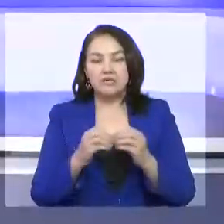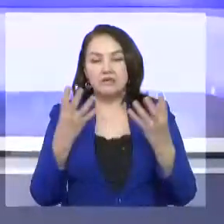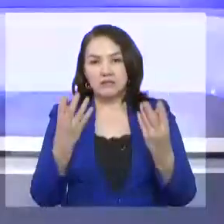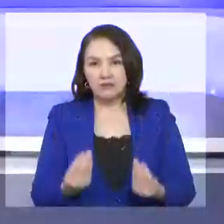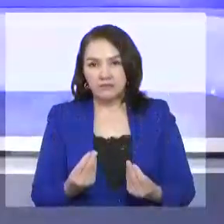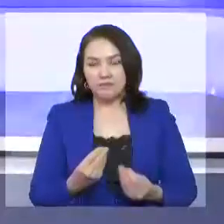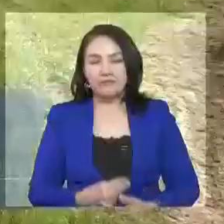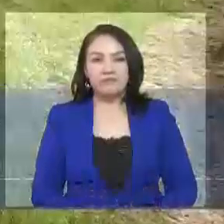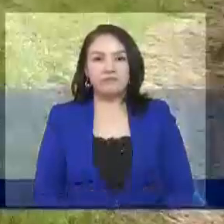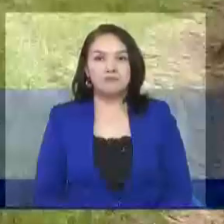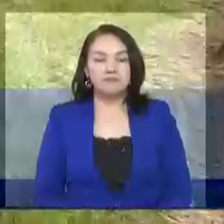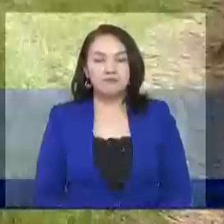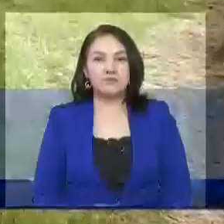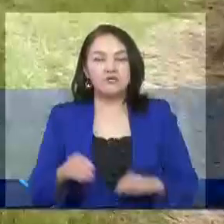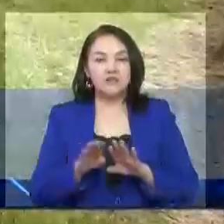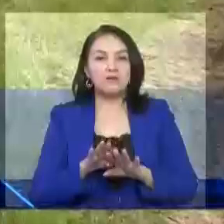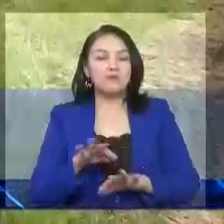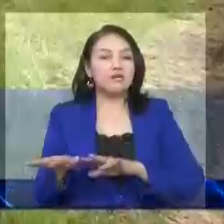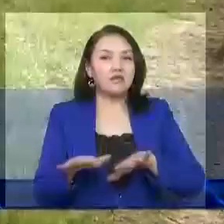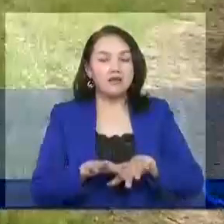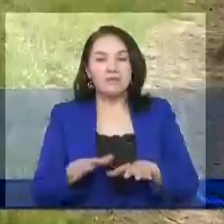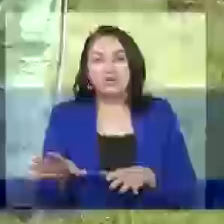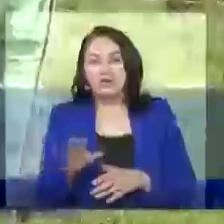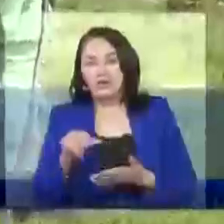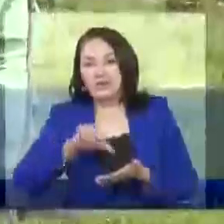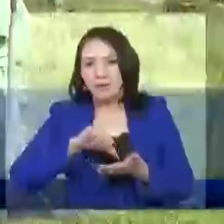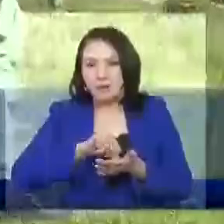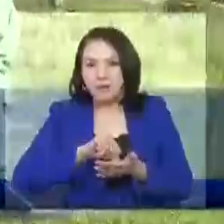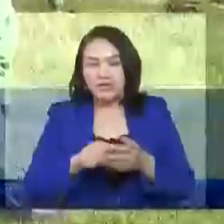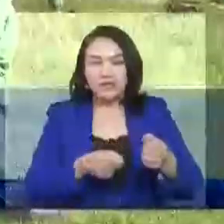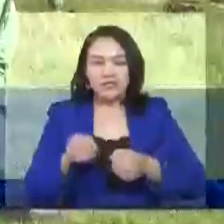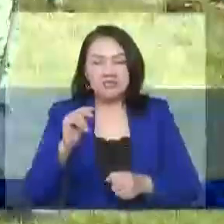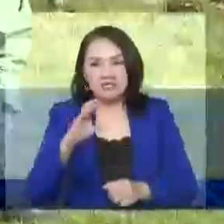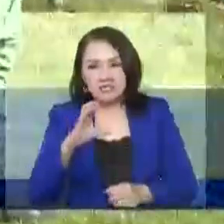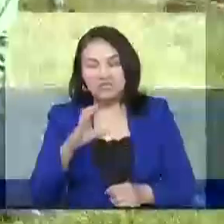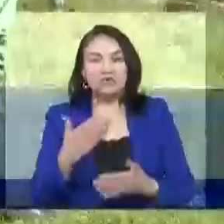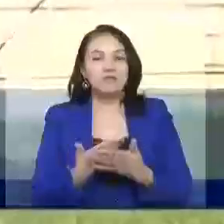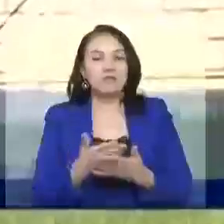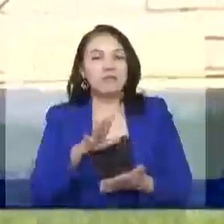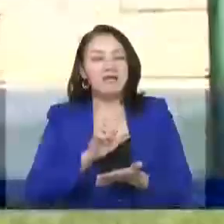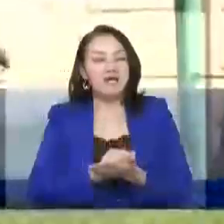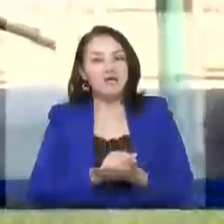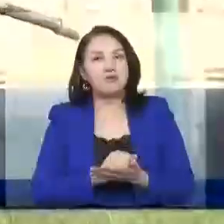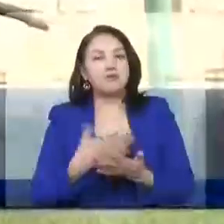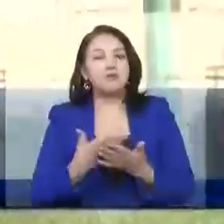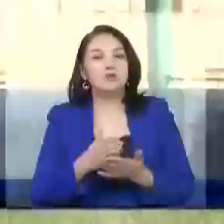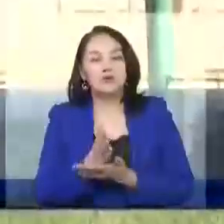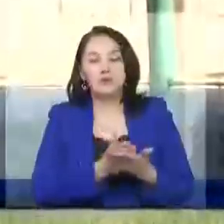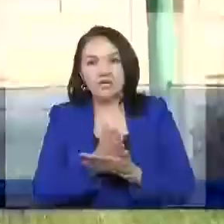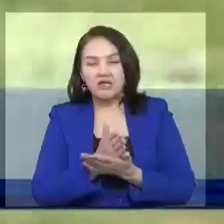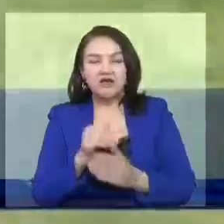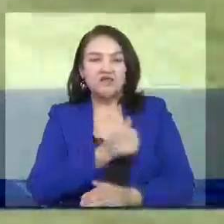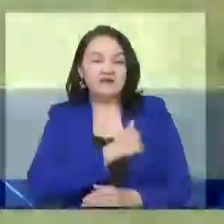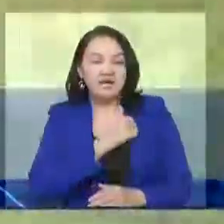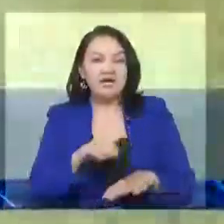дней. К этому мероприятию привлечены представители управления по чрезвычайным ситуациям, санитарно-эпидемиологической службы,